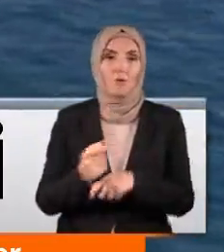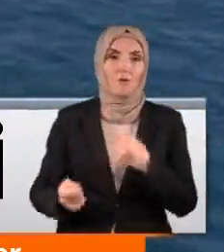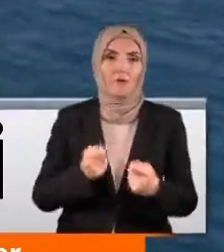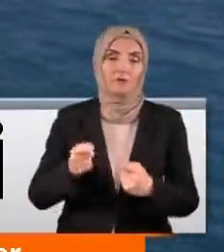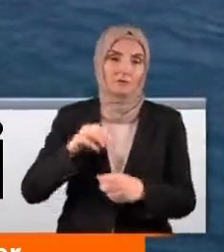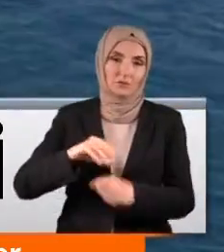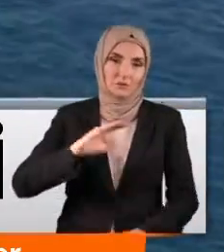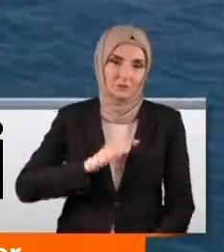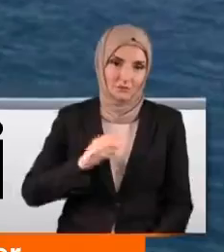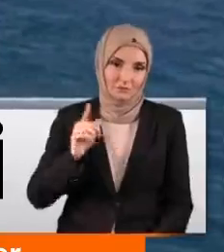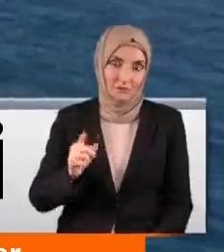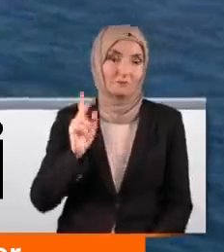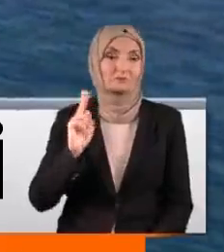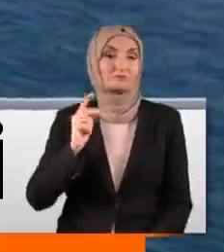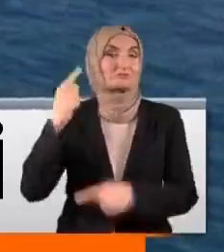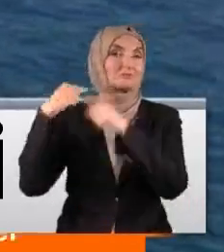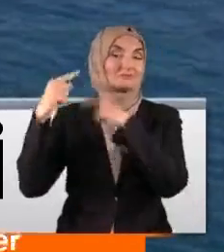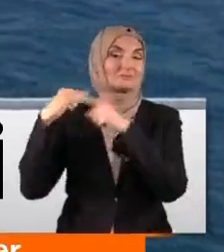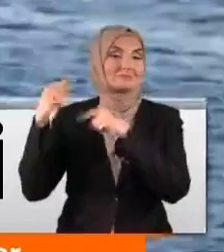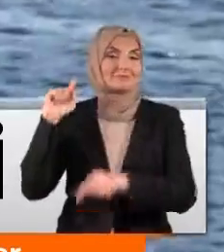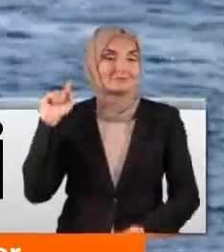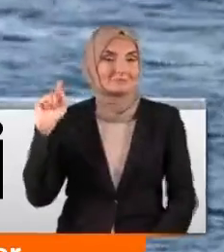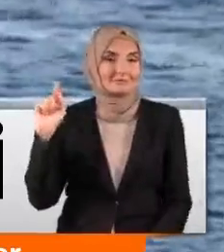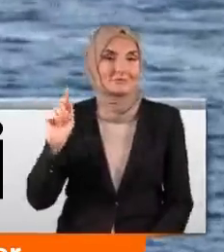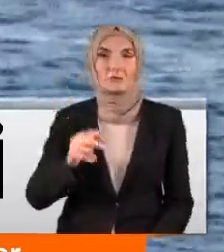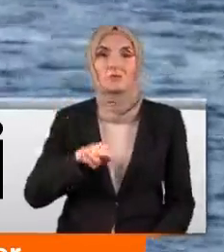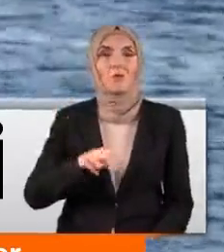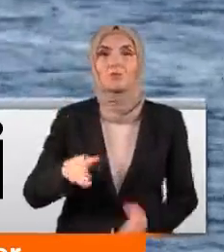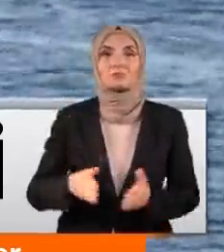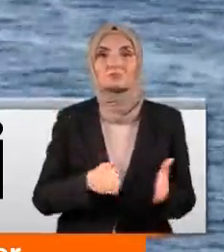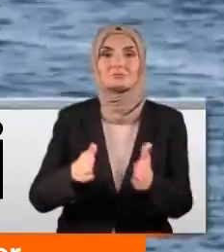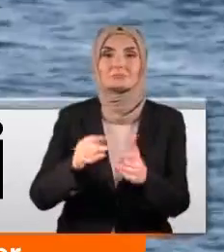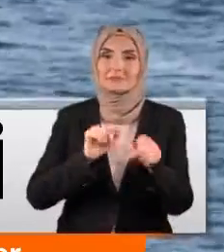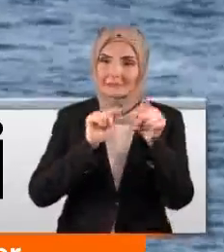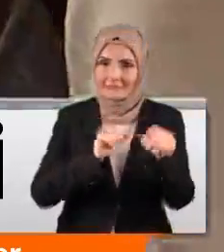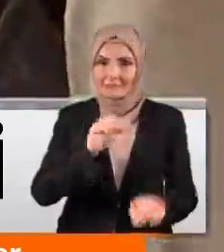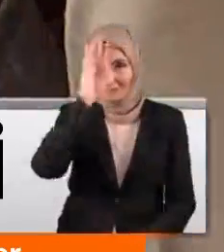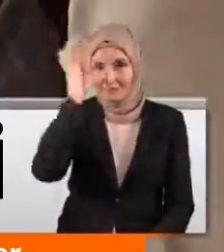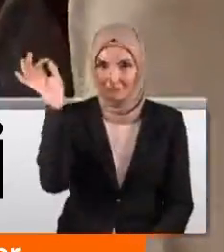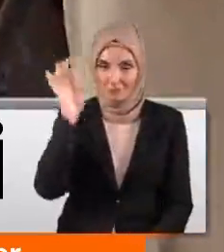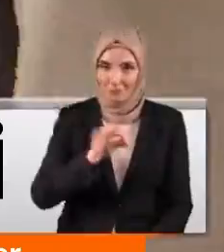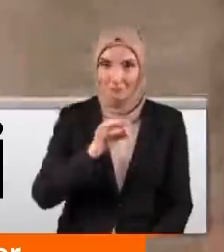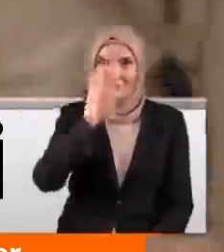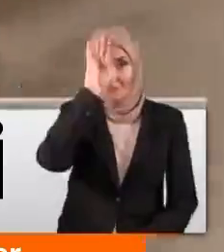birlikte atalarının rotasını takip ederek İstanbulluların da ilgisini çekmeyi başardı.